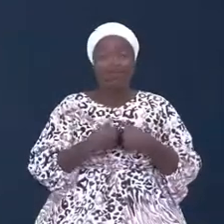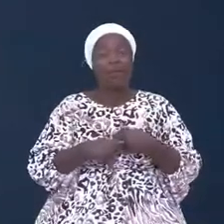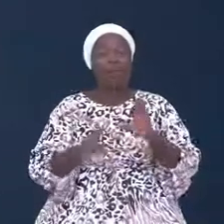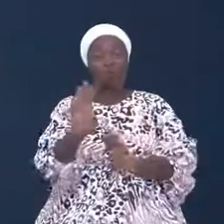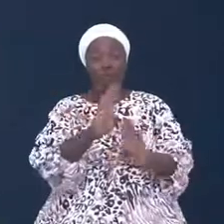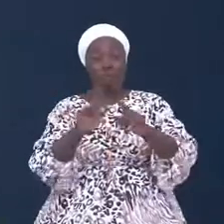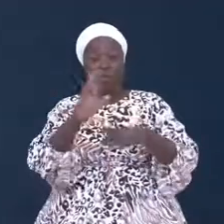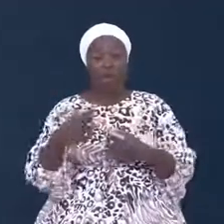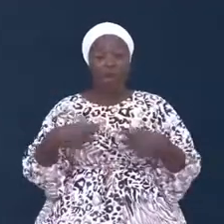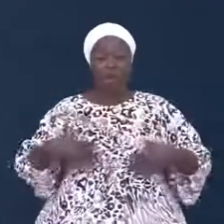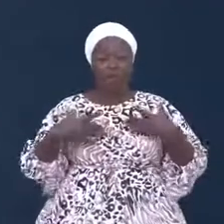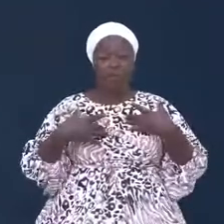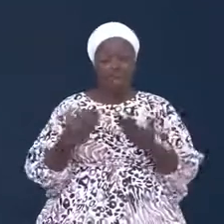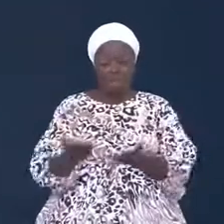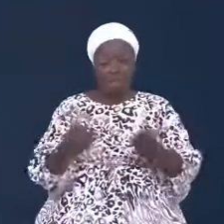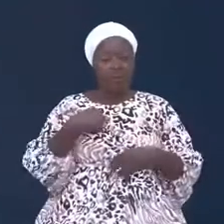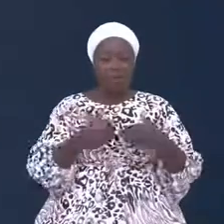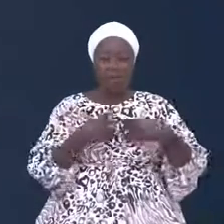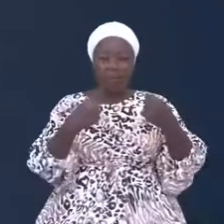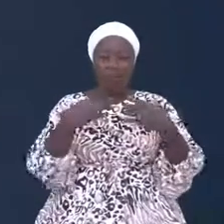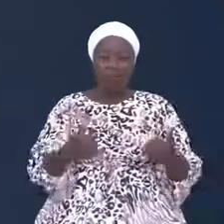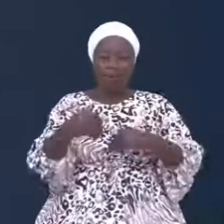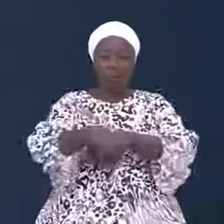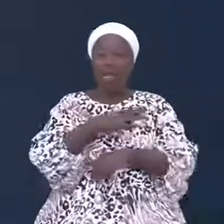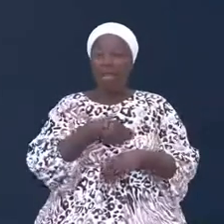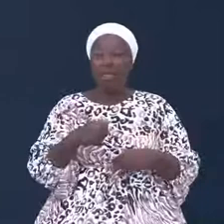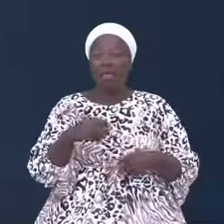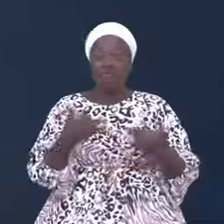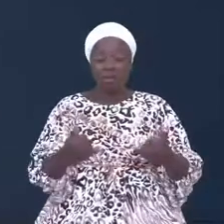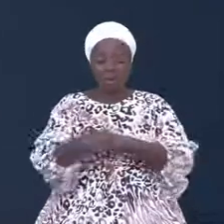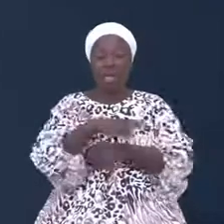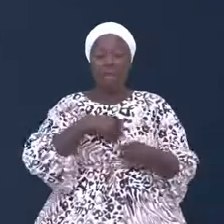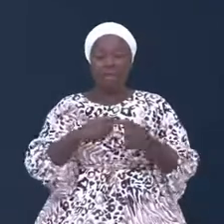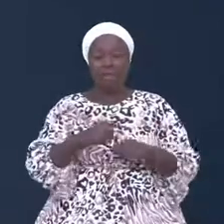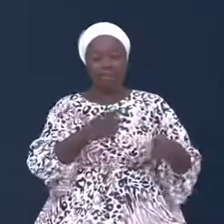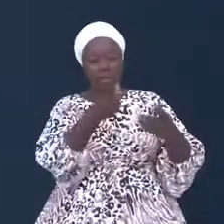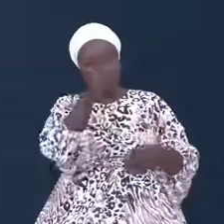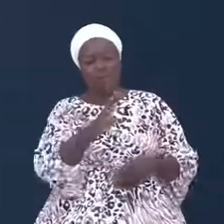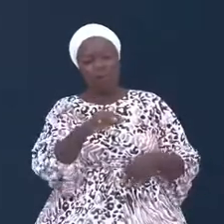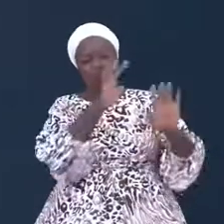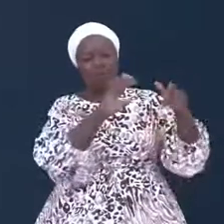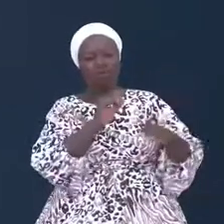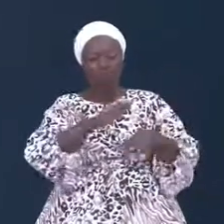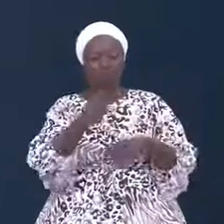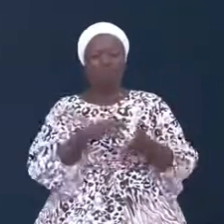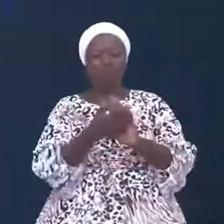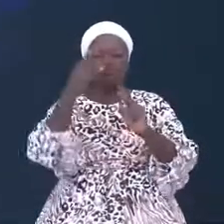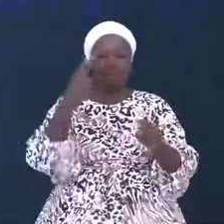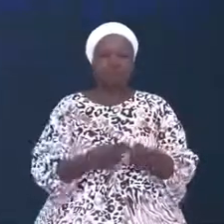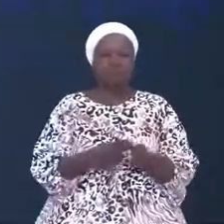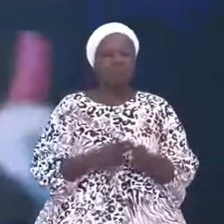problèmes. Tout ce que tu as qui dérange ta vie, nous sommes venus aujourd'hui et le Dieu